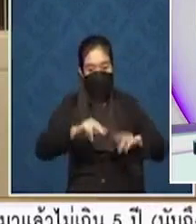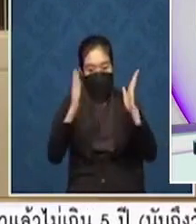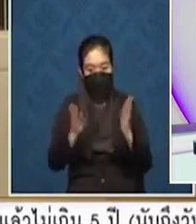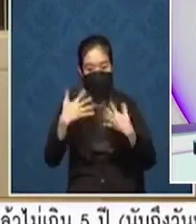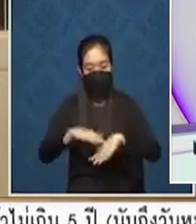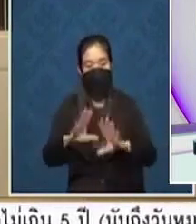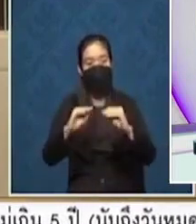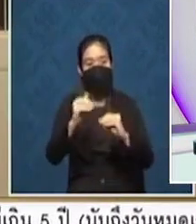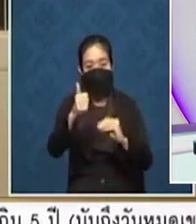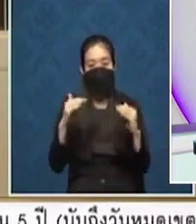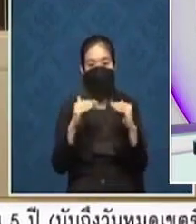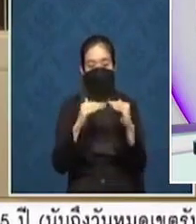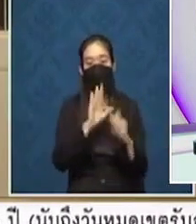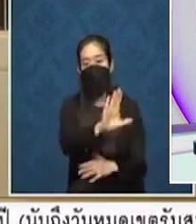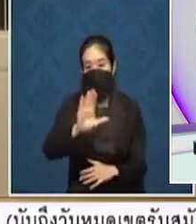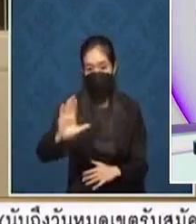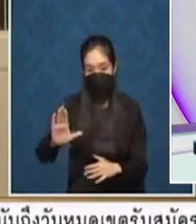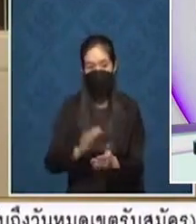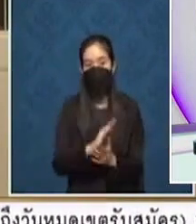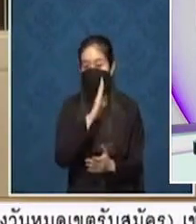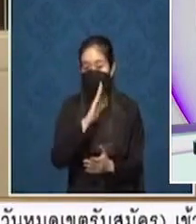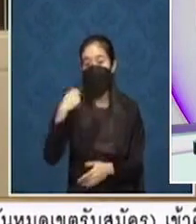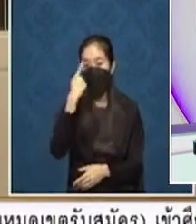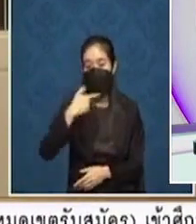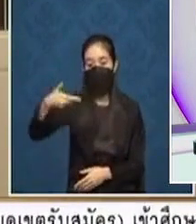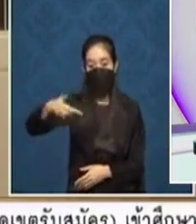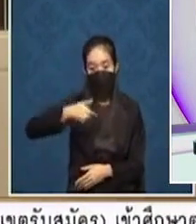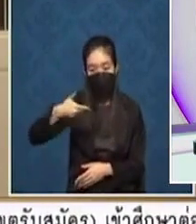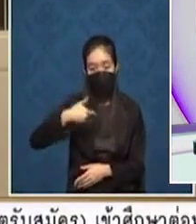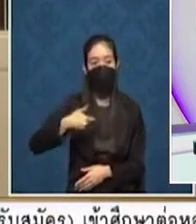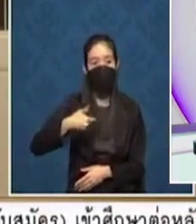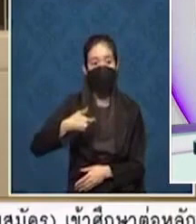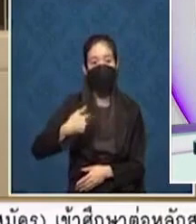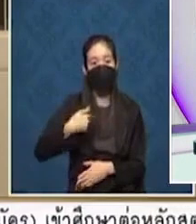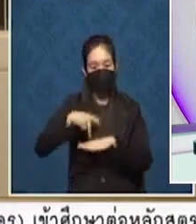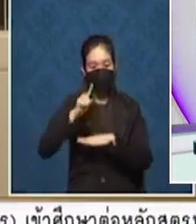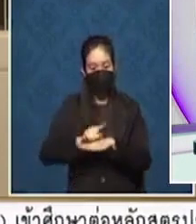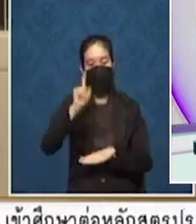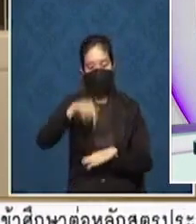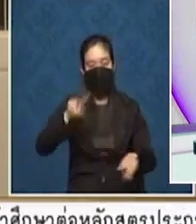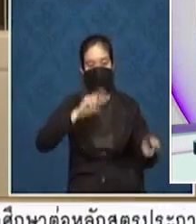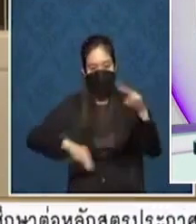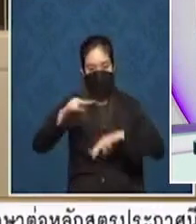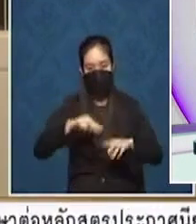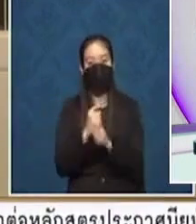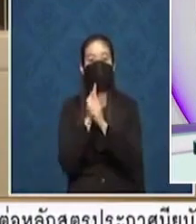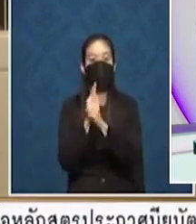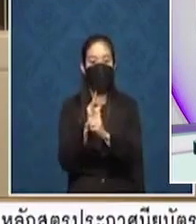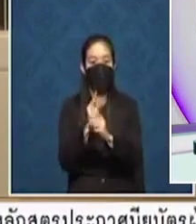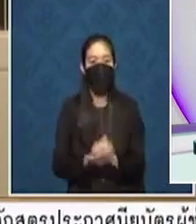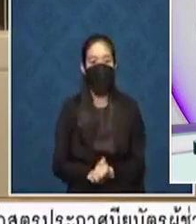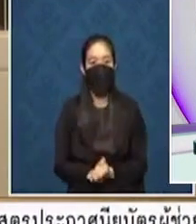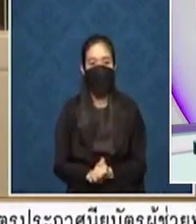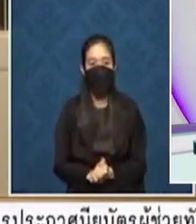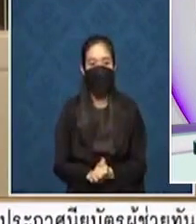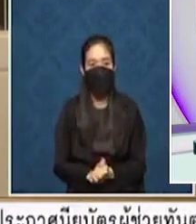วีการใดคุณนรอสุทรเลขาค่าจากพลงประชารัดใฐานของวิศรัฐบาลก็หารือว่าการขอนบองคประชุม